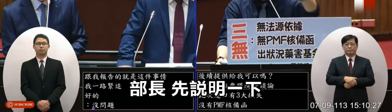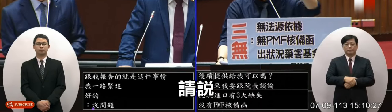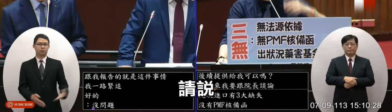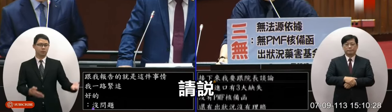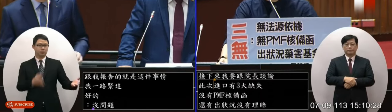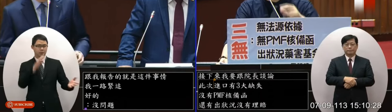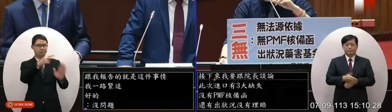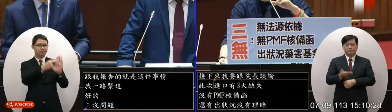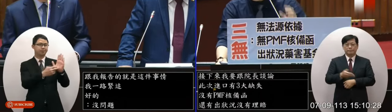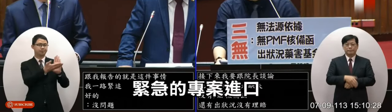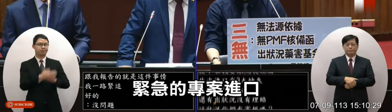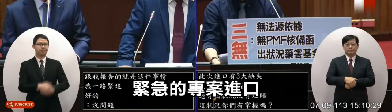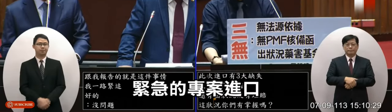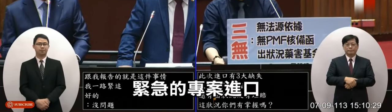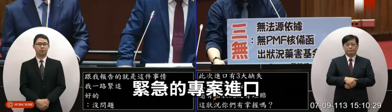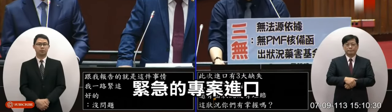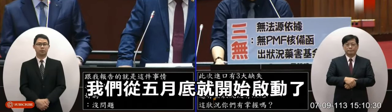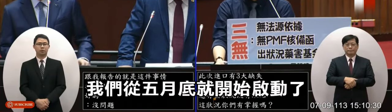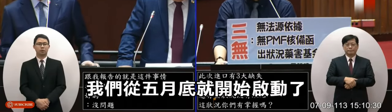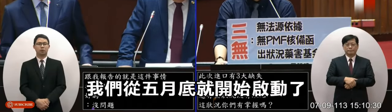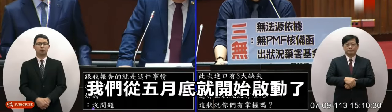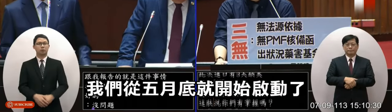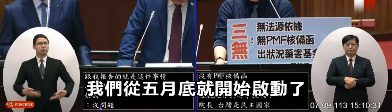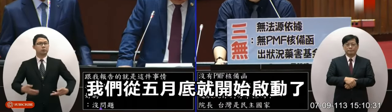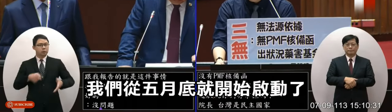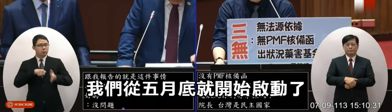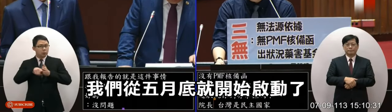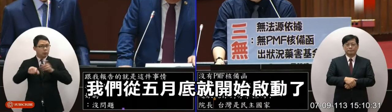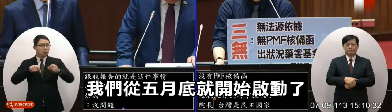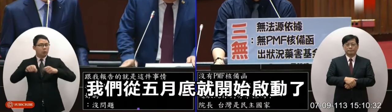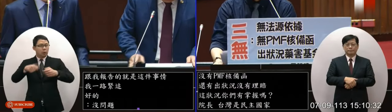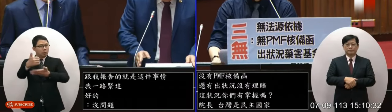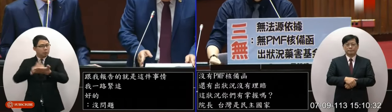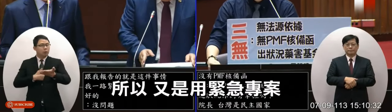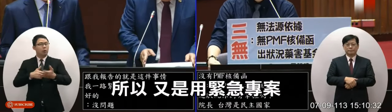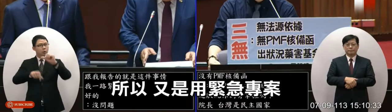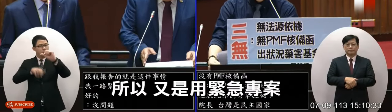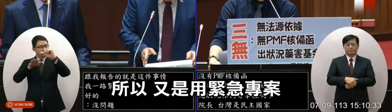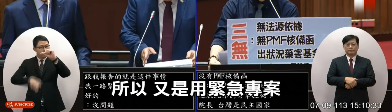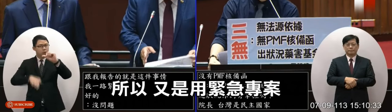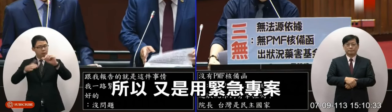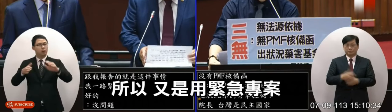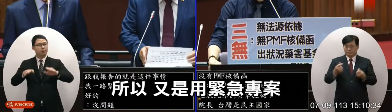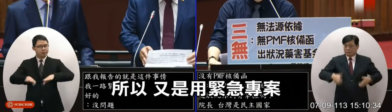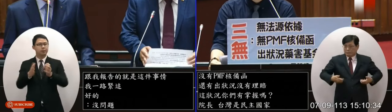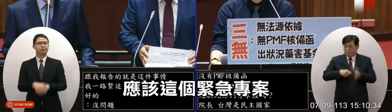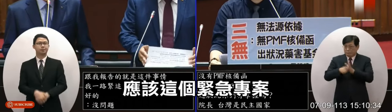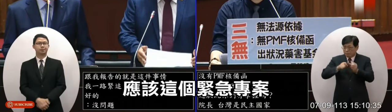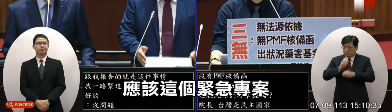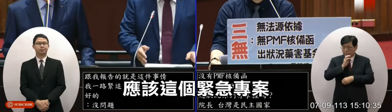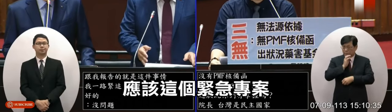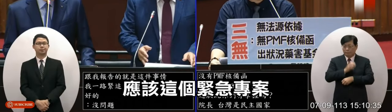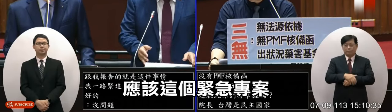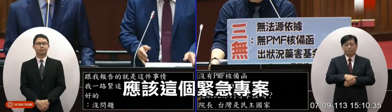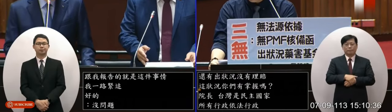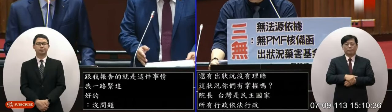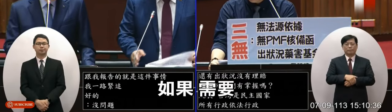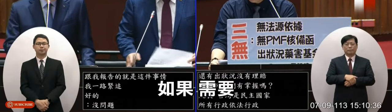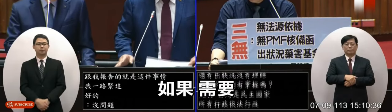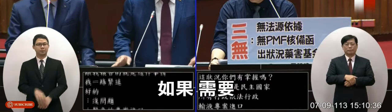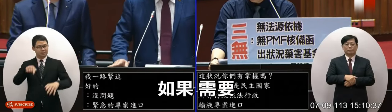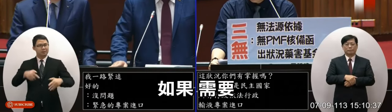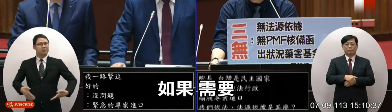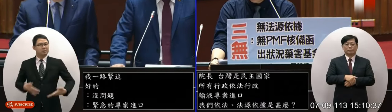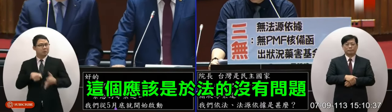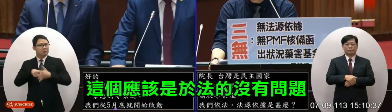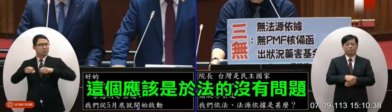明一下， 请说。 紧急的专案进口，我们从5月底就开始启动了。 所以又是用紧急专案， 应该这个紧急专案